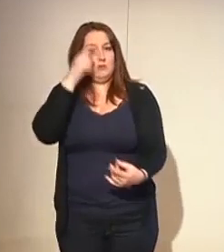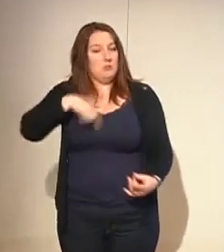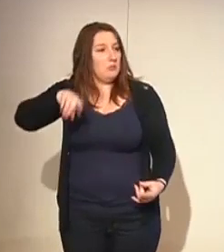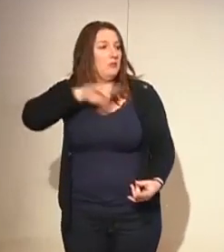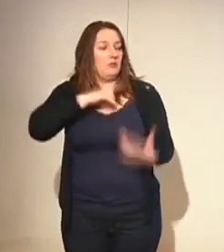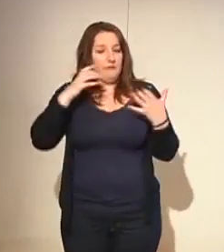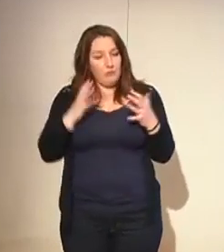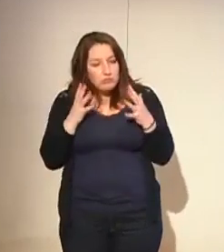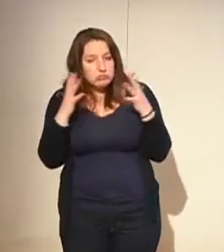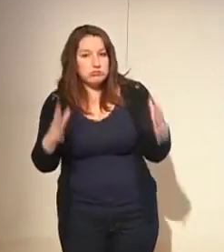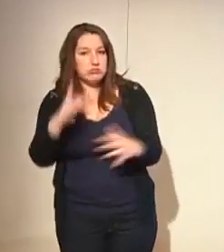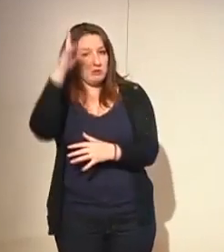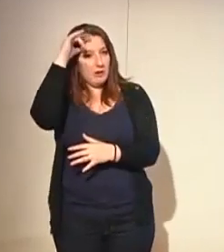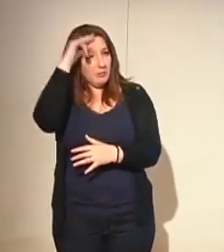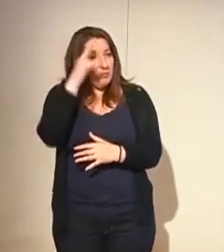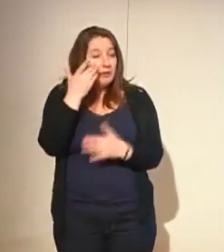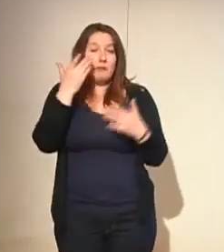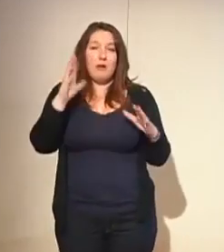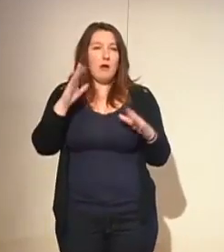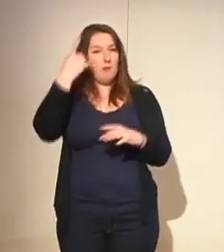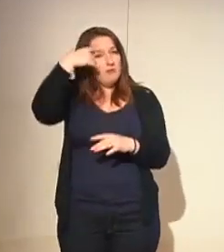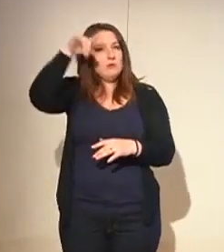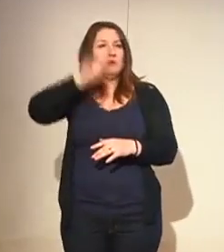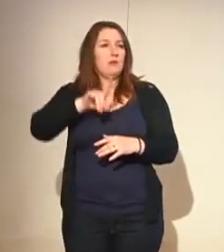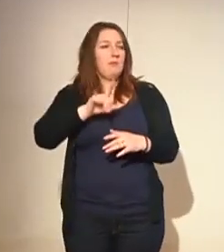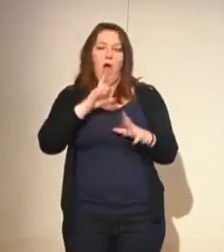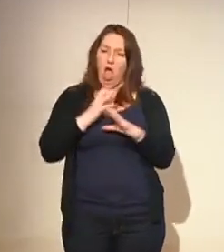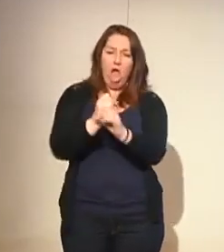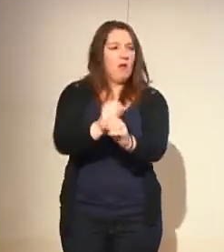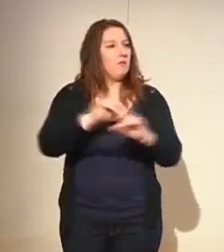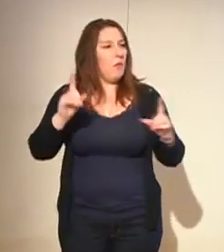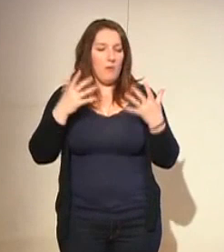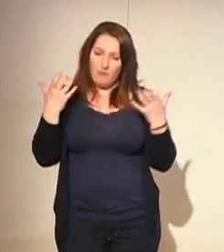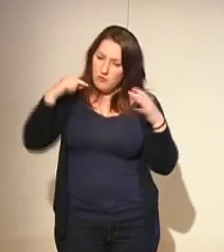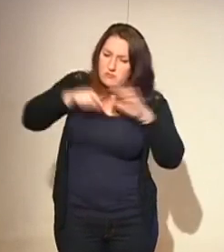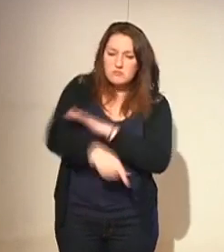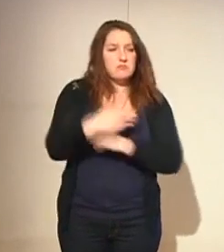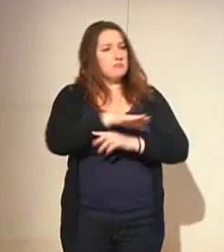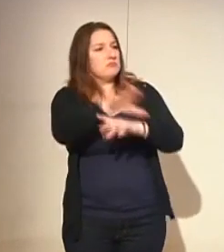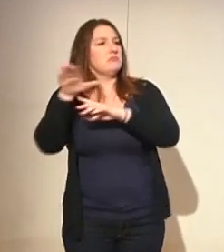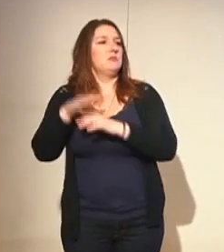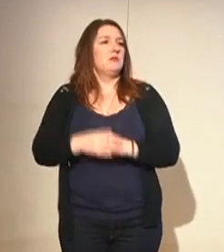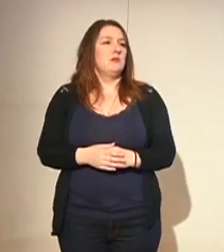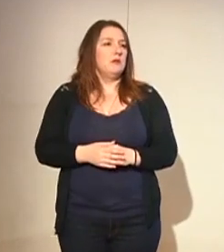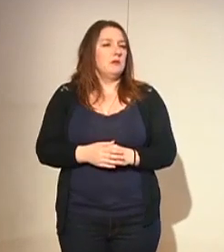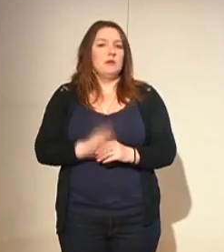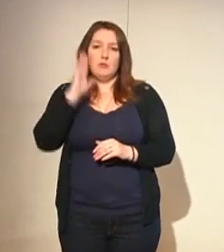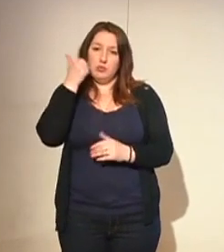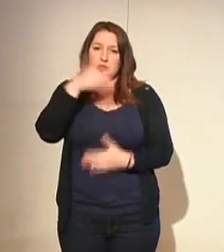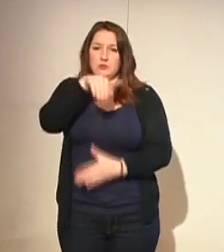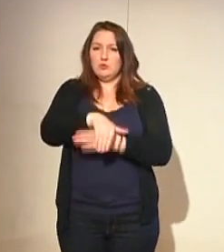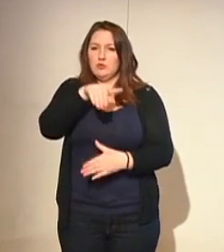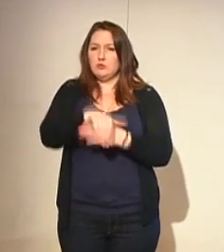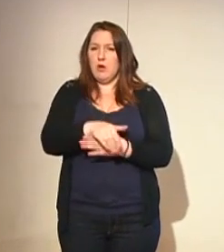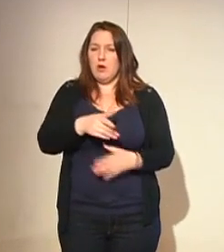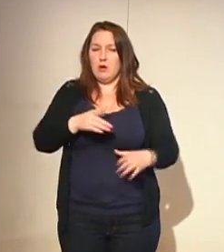simplifier ni caricaturer votre décision relève de l'organisation du travail que vous engagez nousous abtiendrons donc ce soir pour